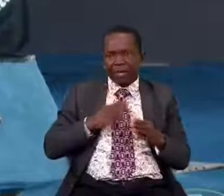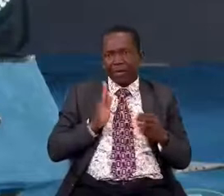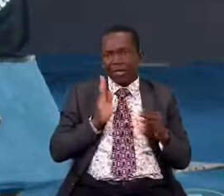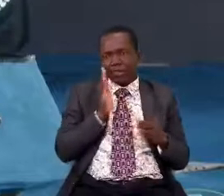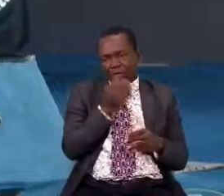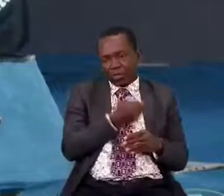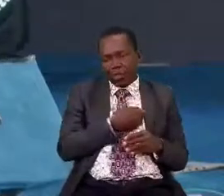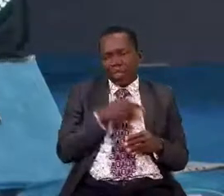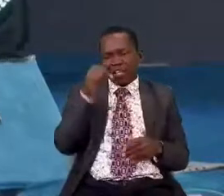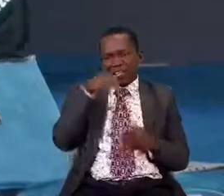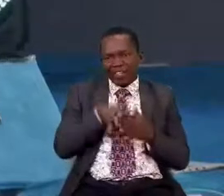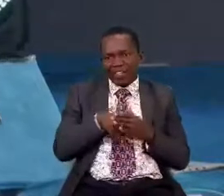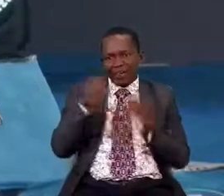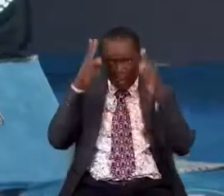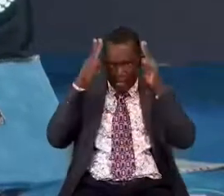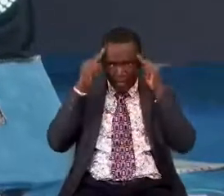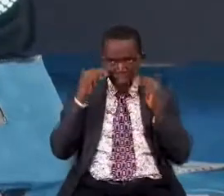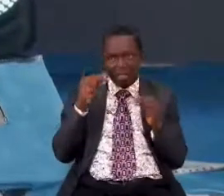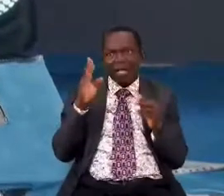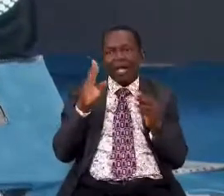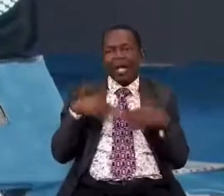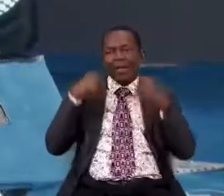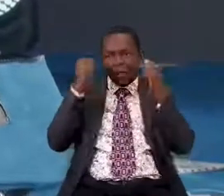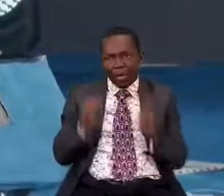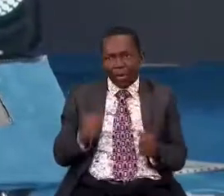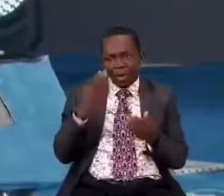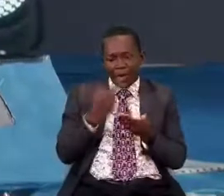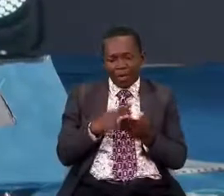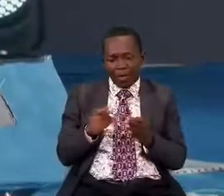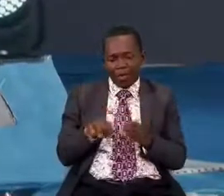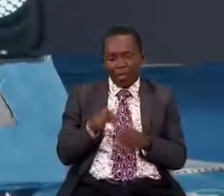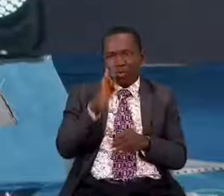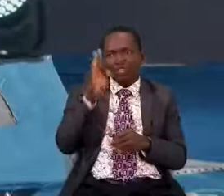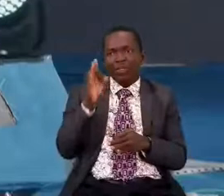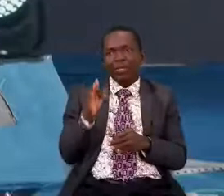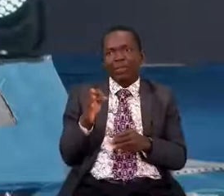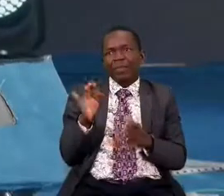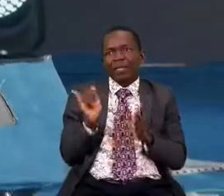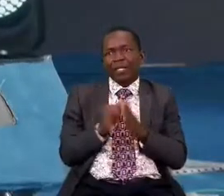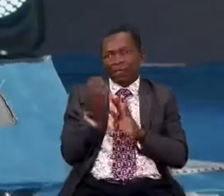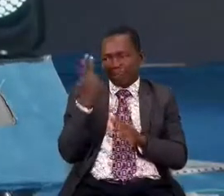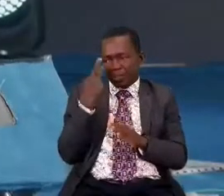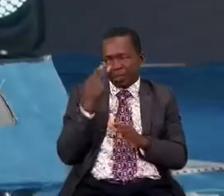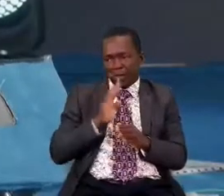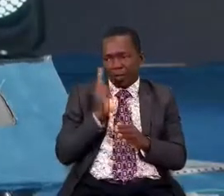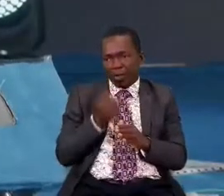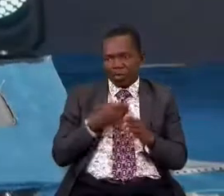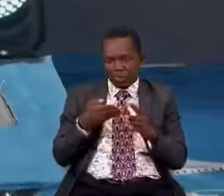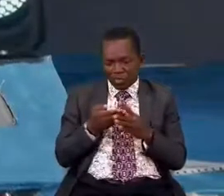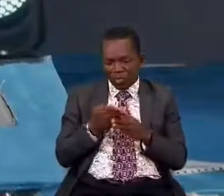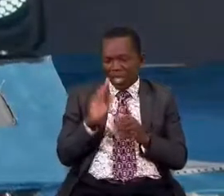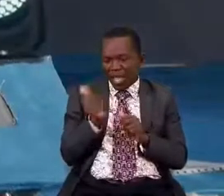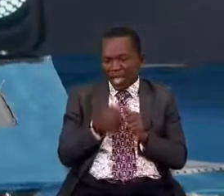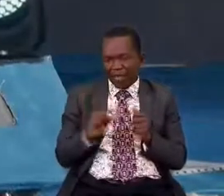as et qui te donnera la victoire partout où tu te trouveras. La foi qui progresse et qui cherche, la